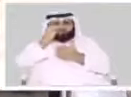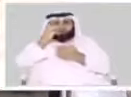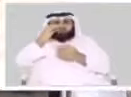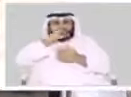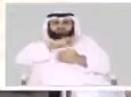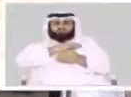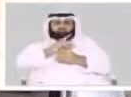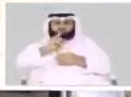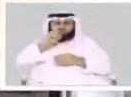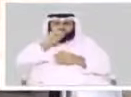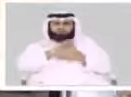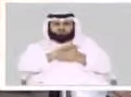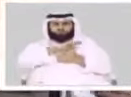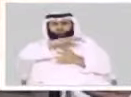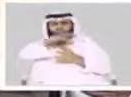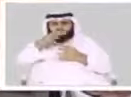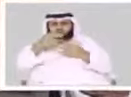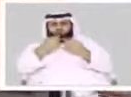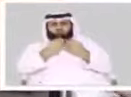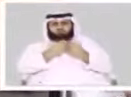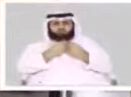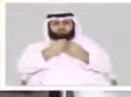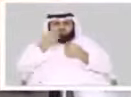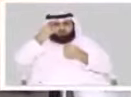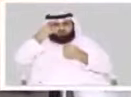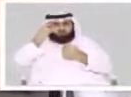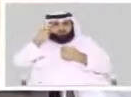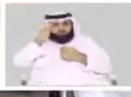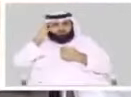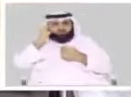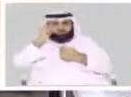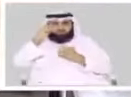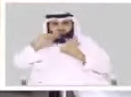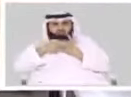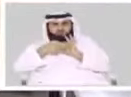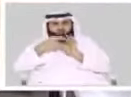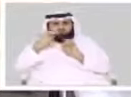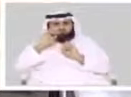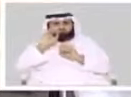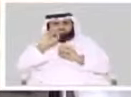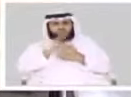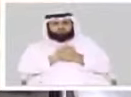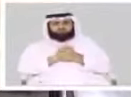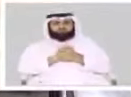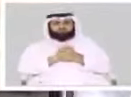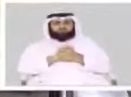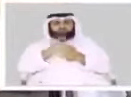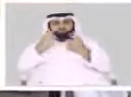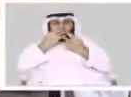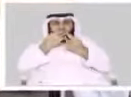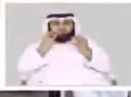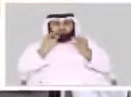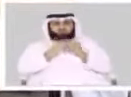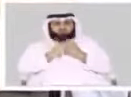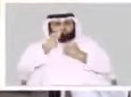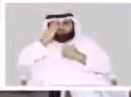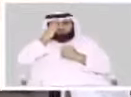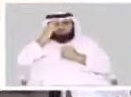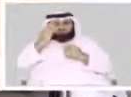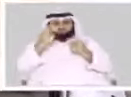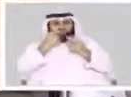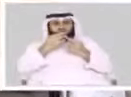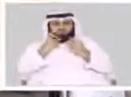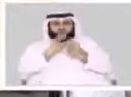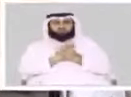بها وأن يجعلنا وإياكم ممن يفي بالعقود مع ربه ومع الناس سبحانه وتعالى. وأنتم مشاهدي الكرام أشكر لكم